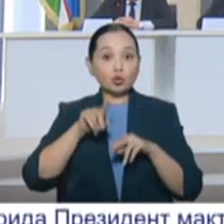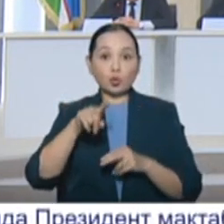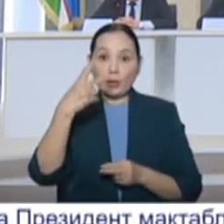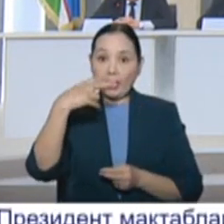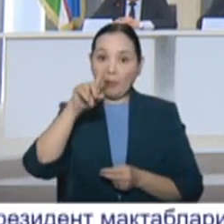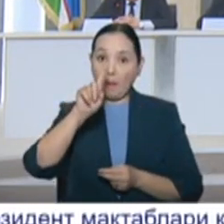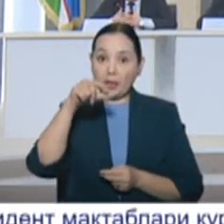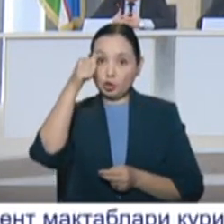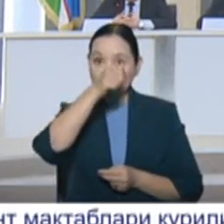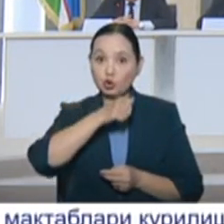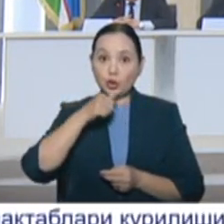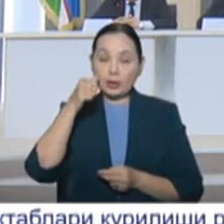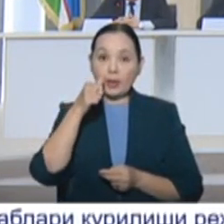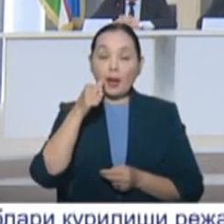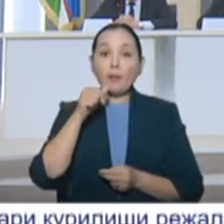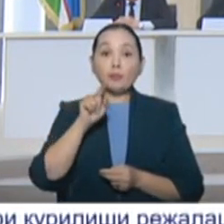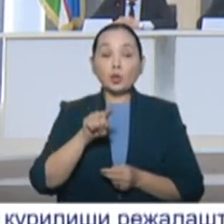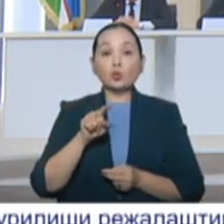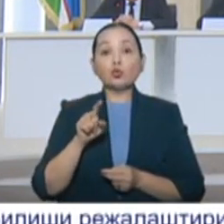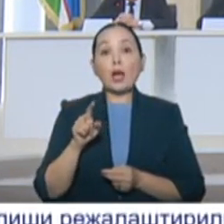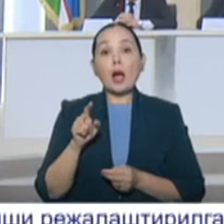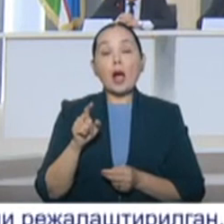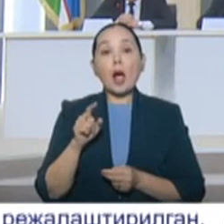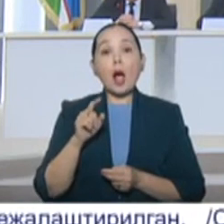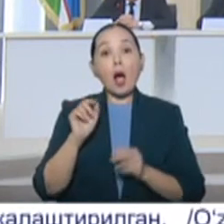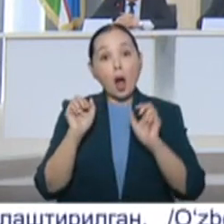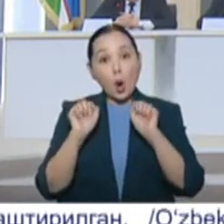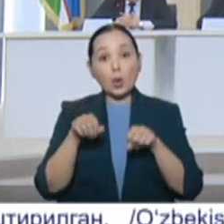yilda o'sha narsani qo'limizdan